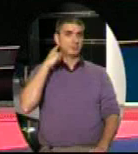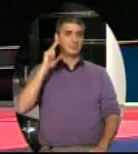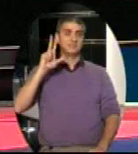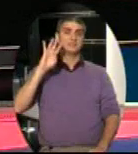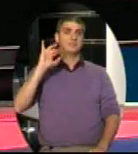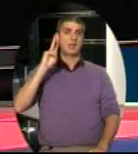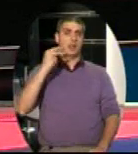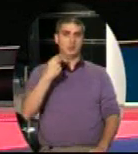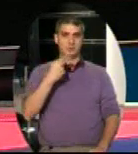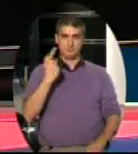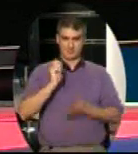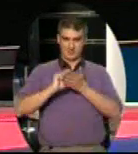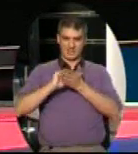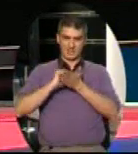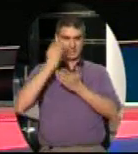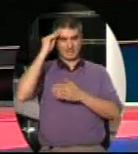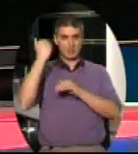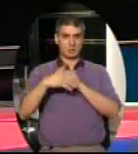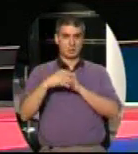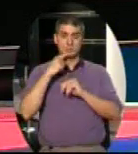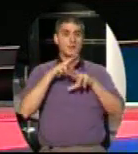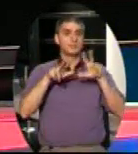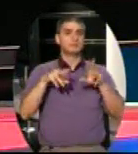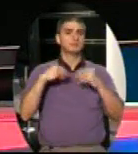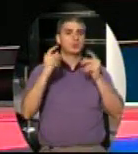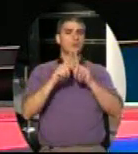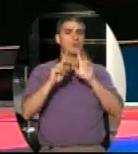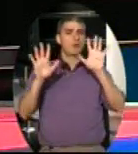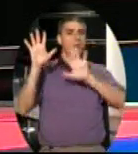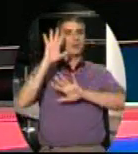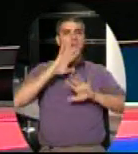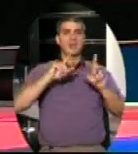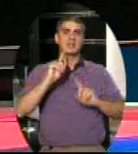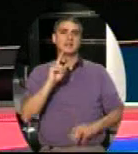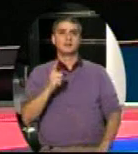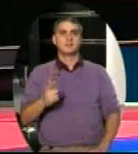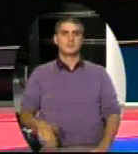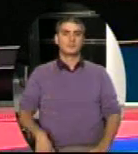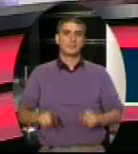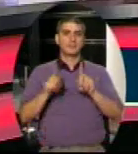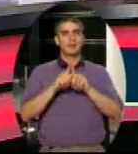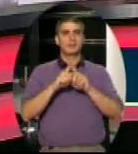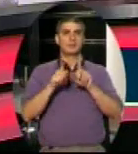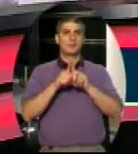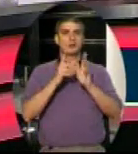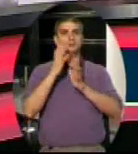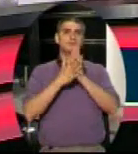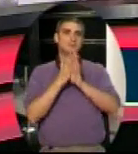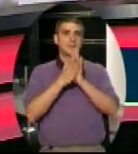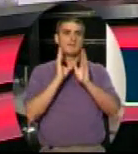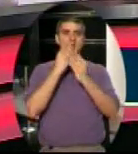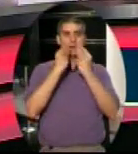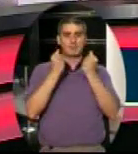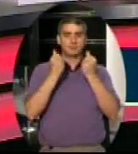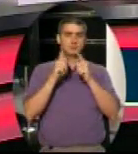קודם. דווקא המצב הזה שבו הטילו איזה צל כזה כביכול עם איזה... כמעט שפת הסימנים ורמזים,